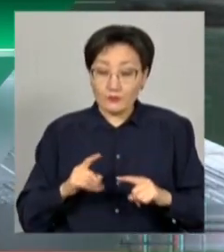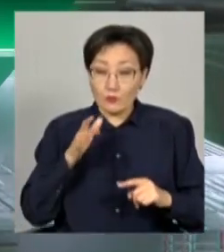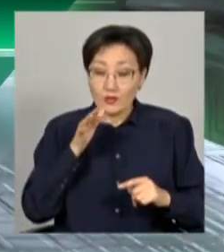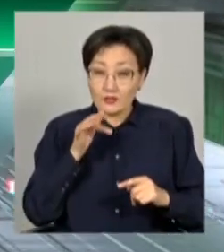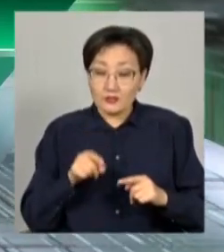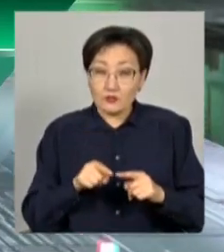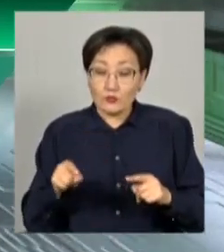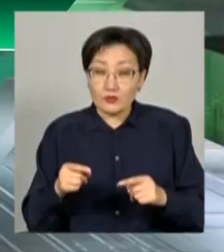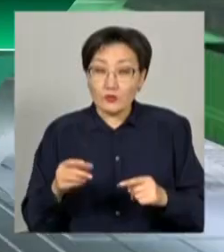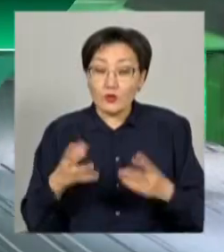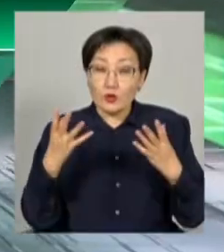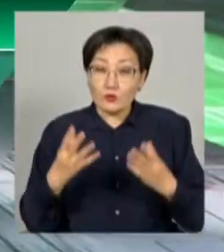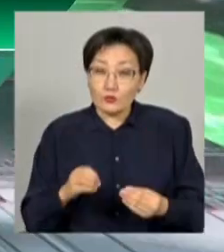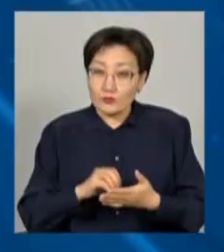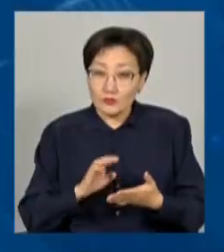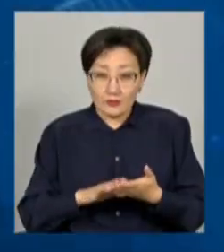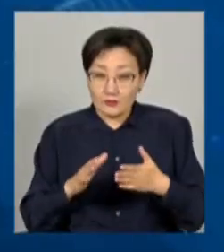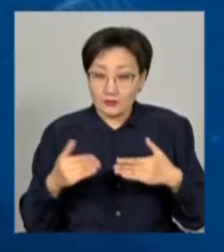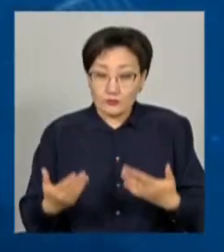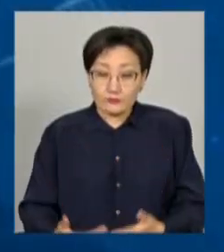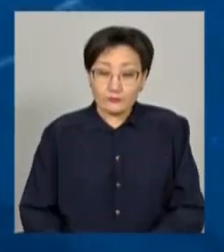мен күні тағайындалмады.